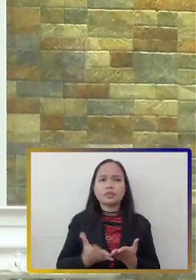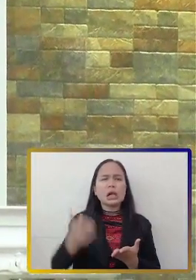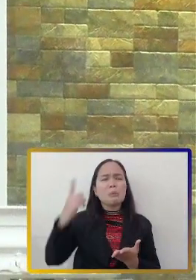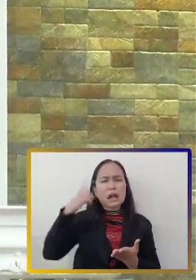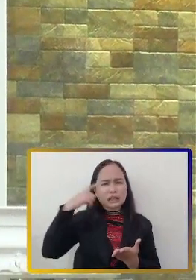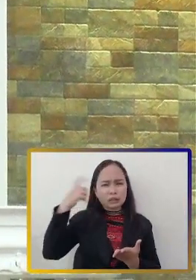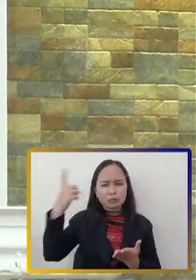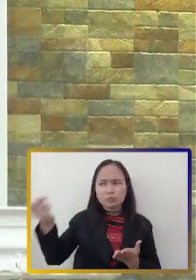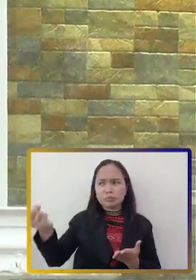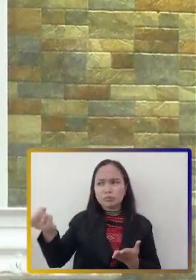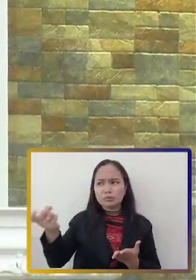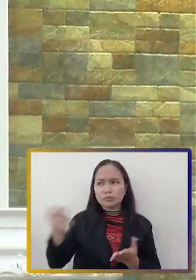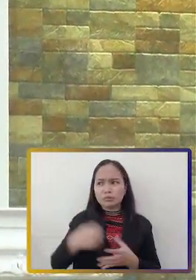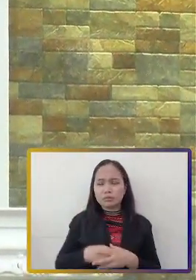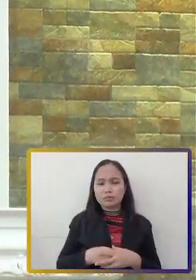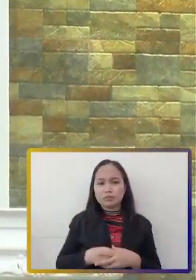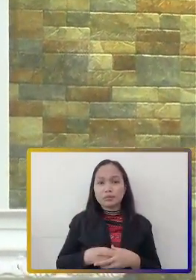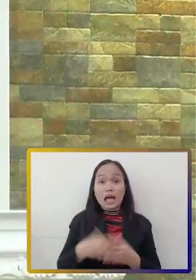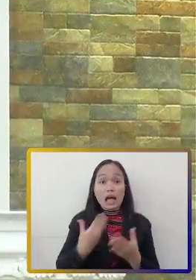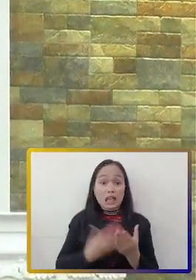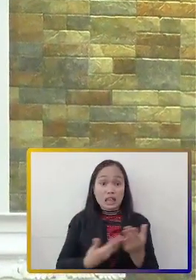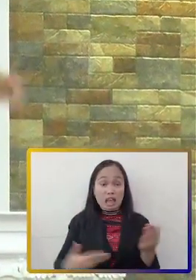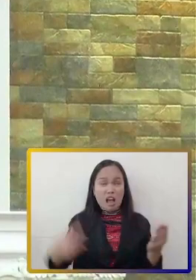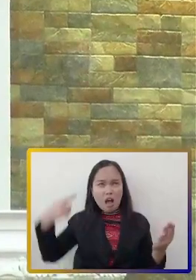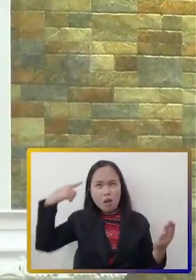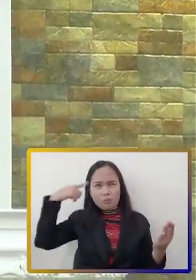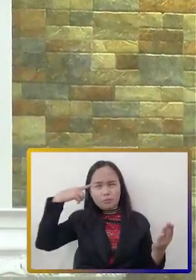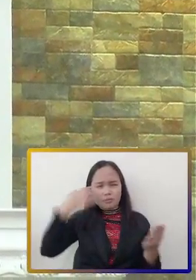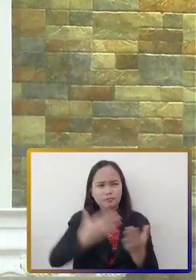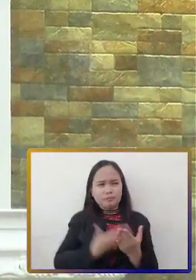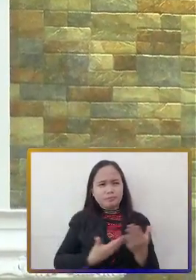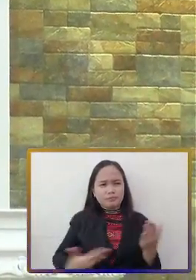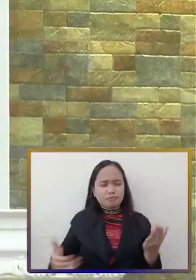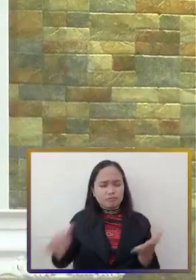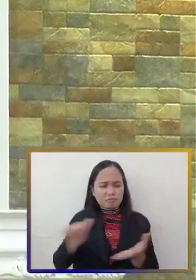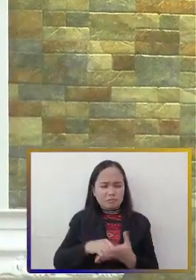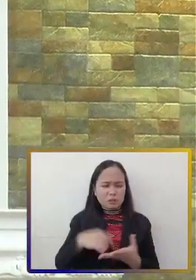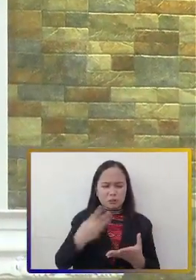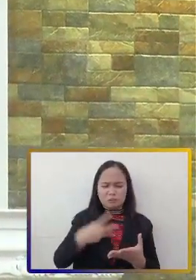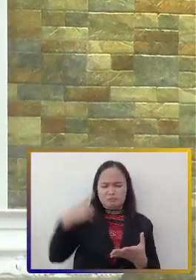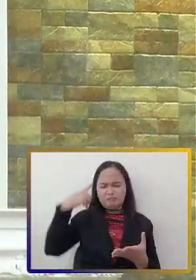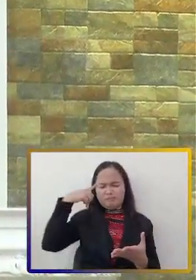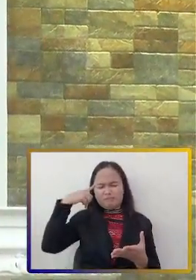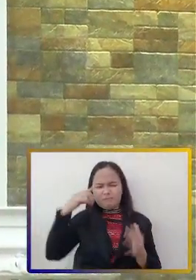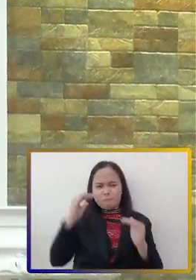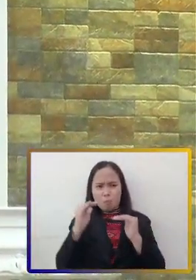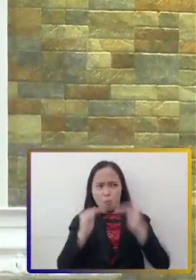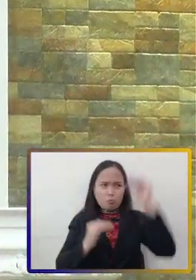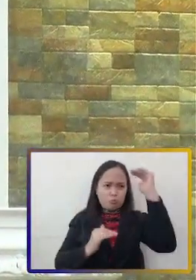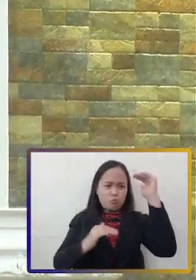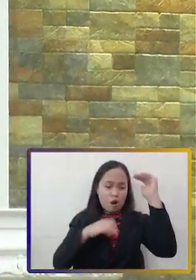imaginations. Things that are exalting ourselves rather than exalting God.